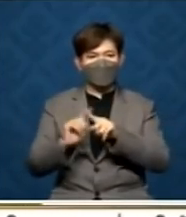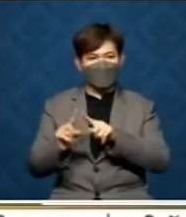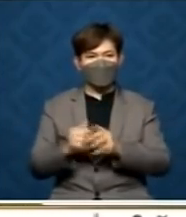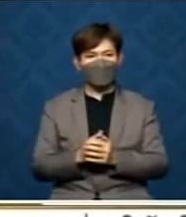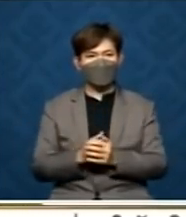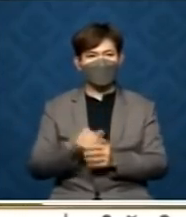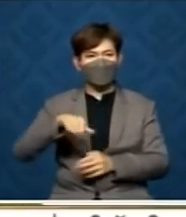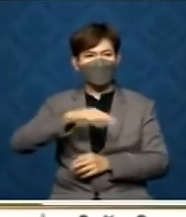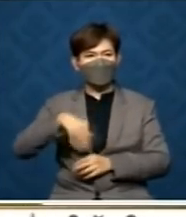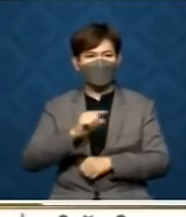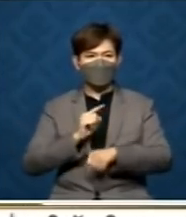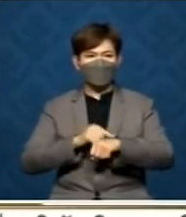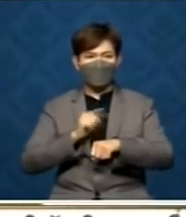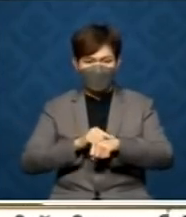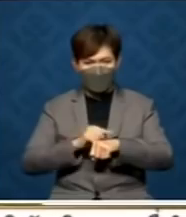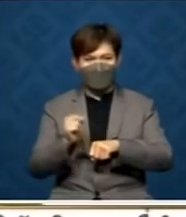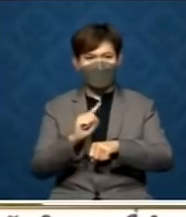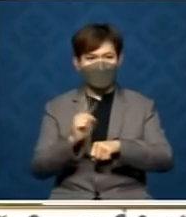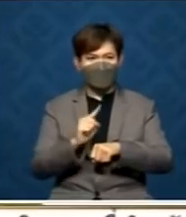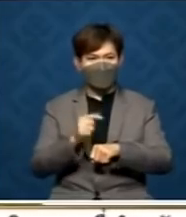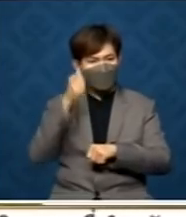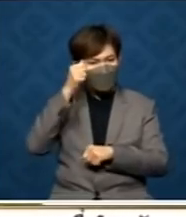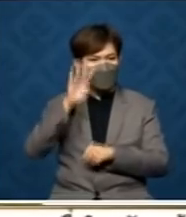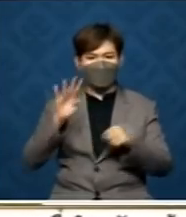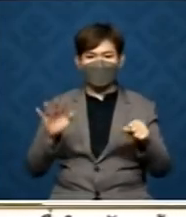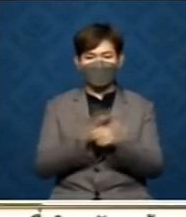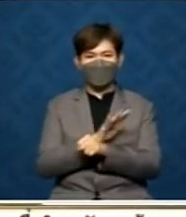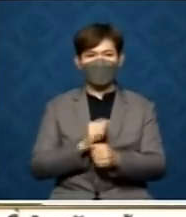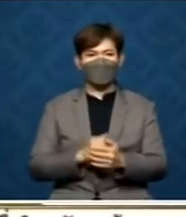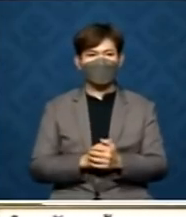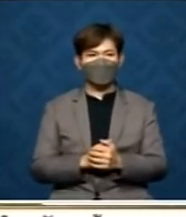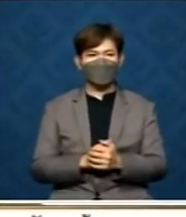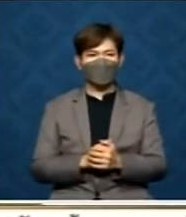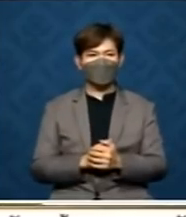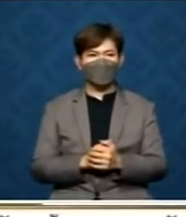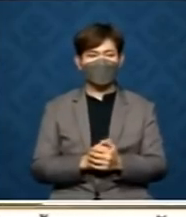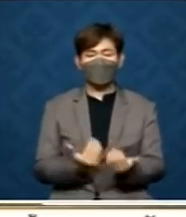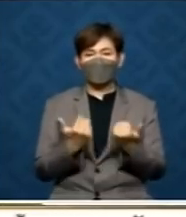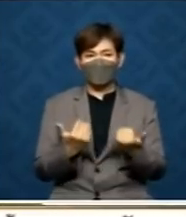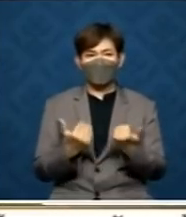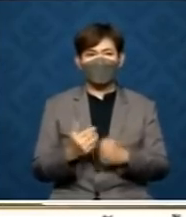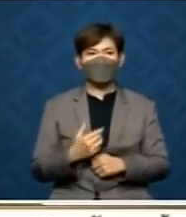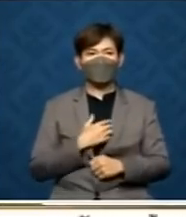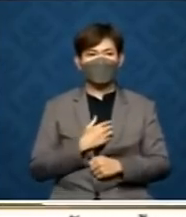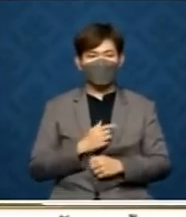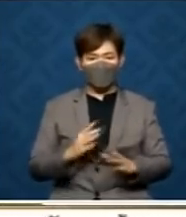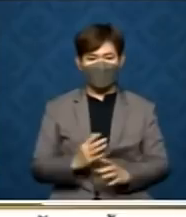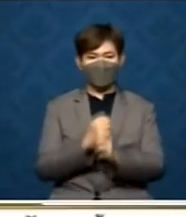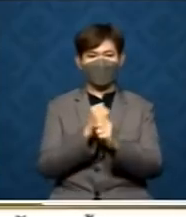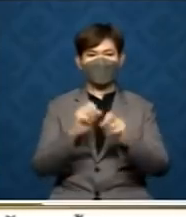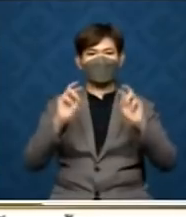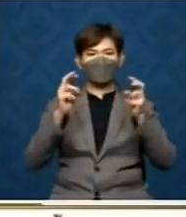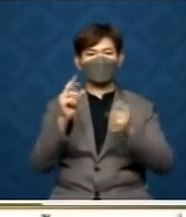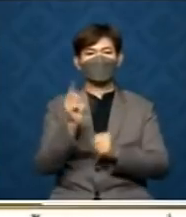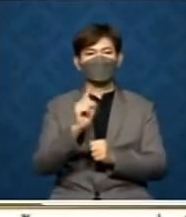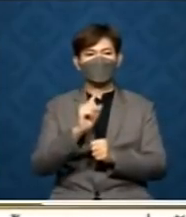เราได้ใช้เวลาสะสาง 4วันเต็มอีกต่อไปนี่ผมก็จะประมวลสรุป